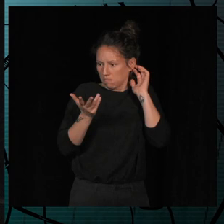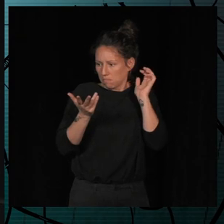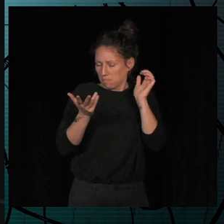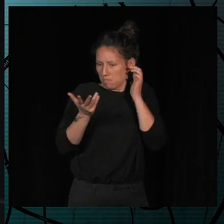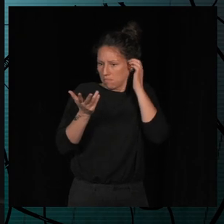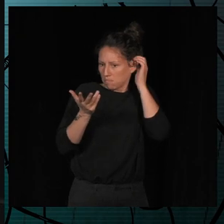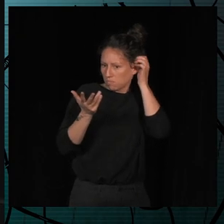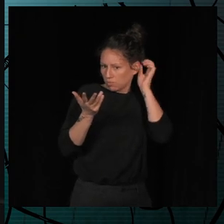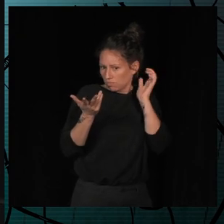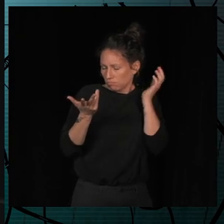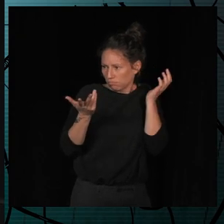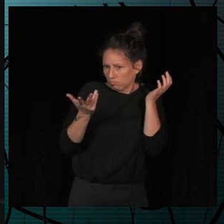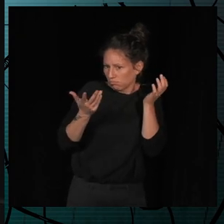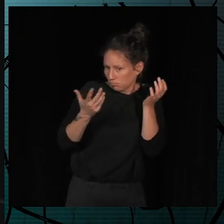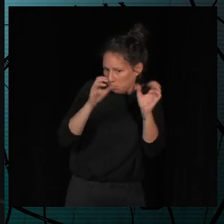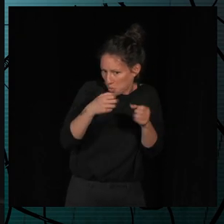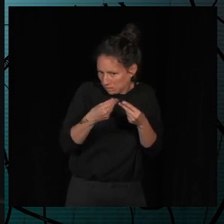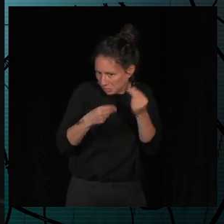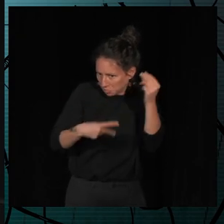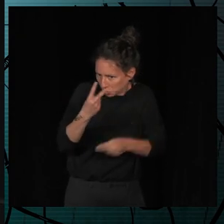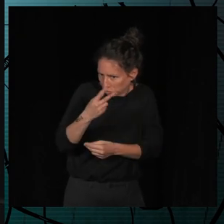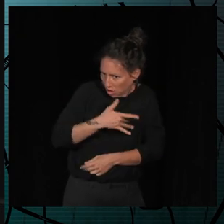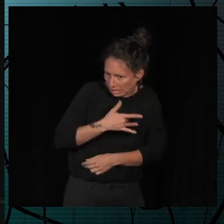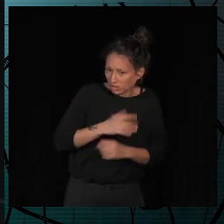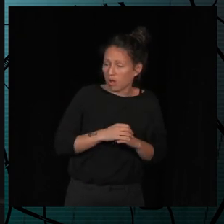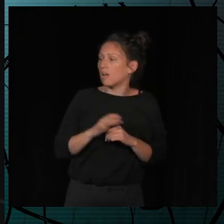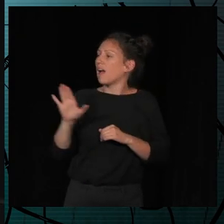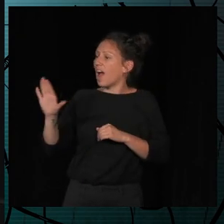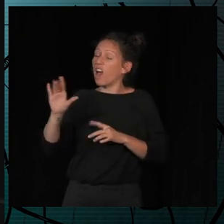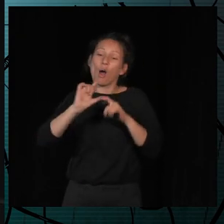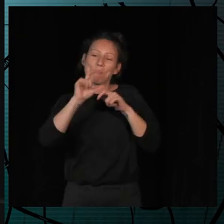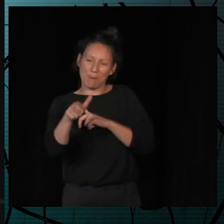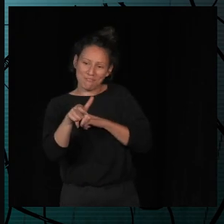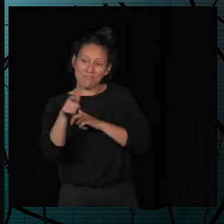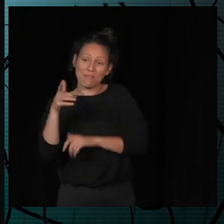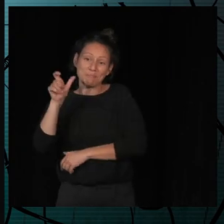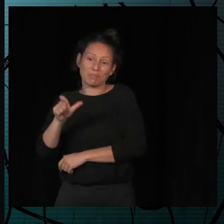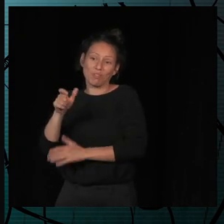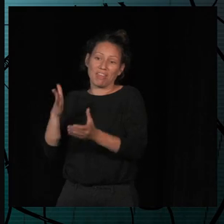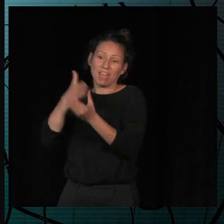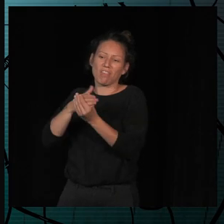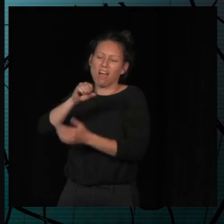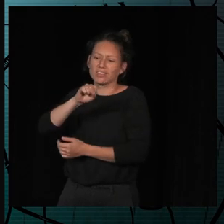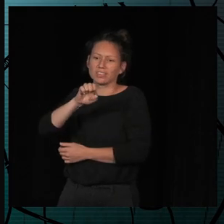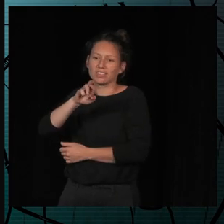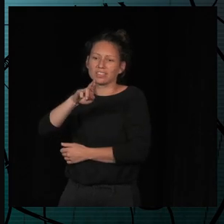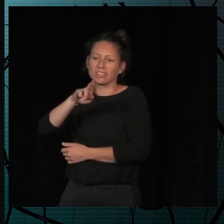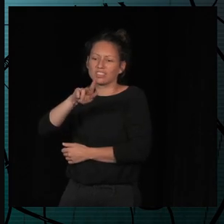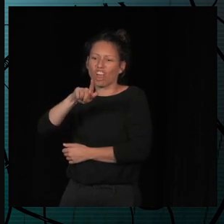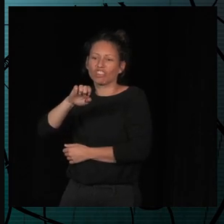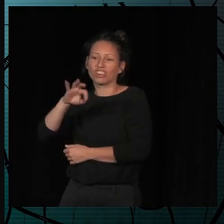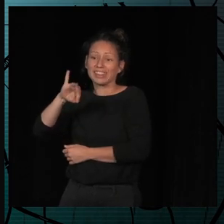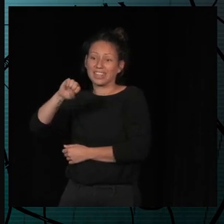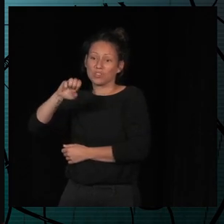Serge Tisseron euh qui nous en parlera en en conclusion